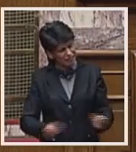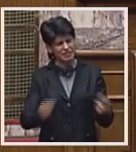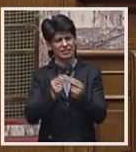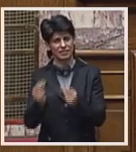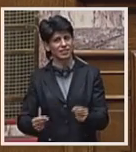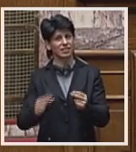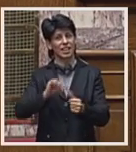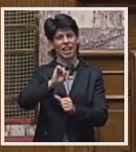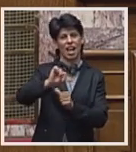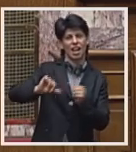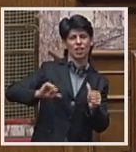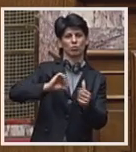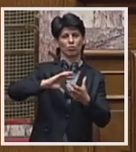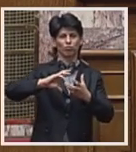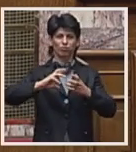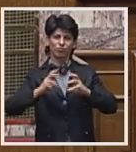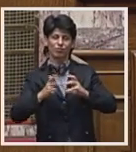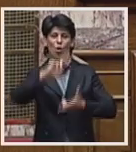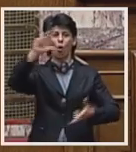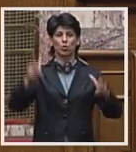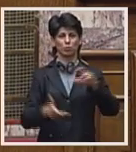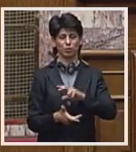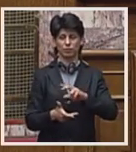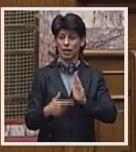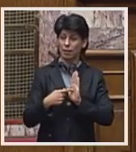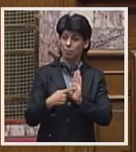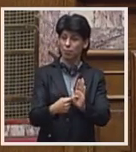και να αλλάζουμε τον κόσμο. Η παρουσία σας